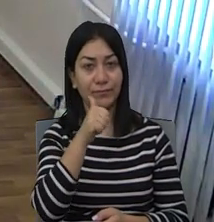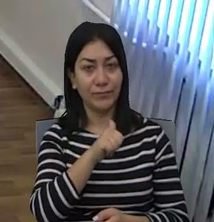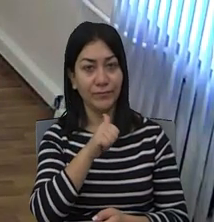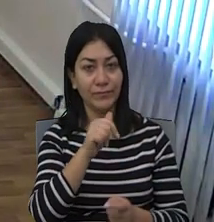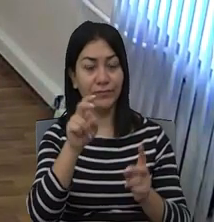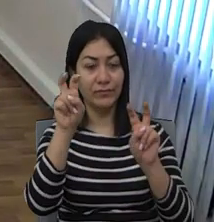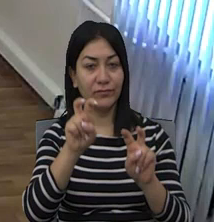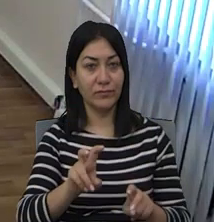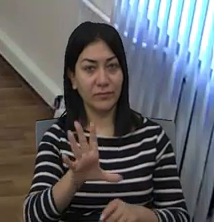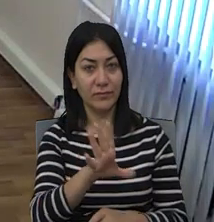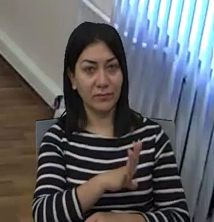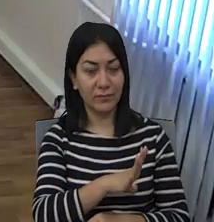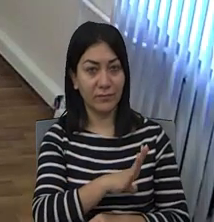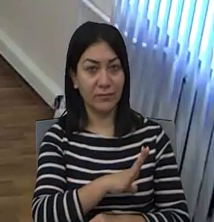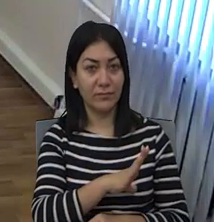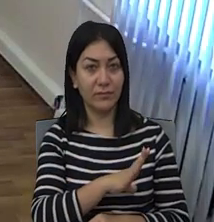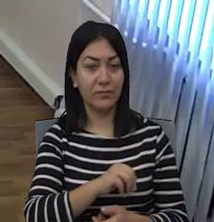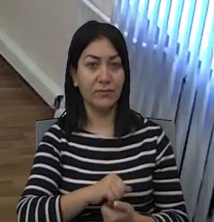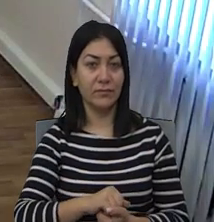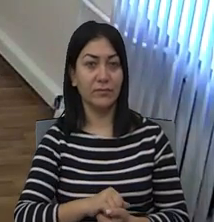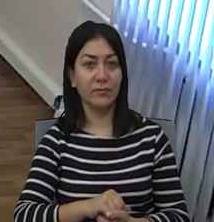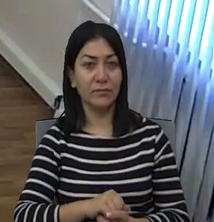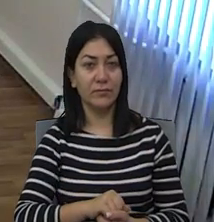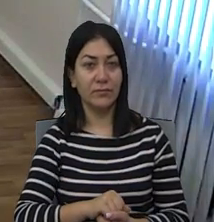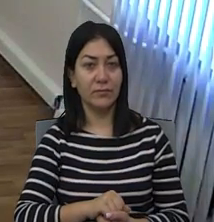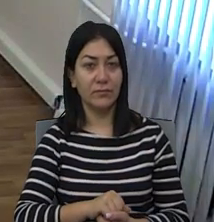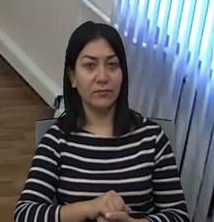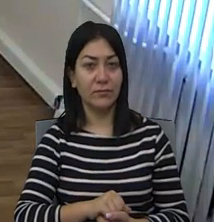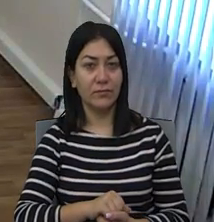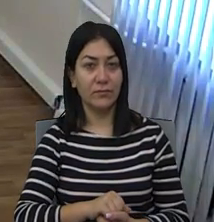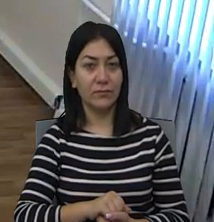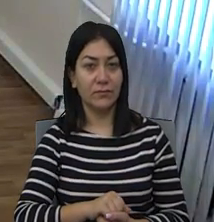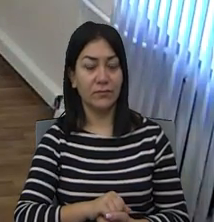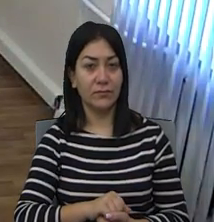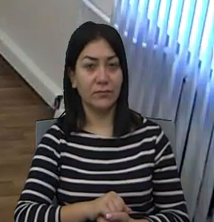հետաքրքրեց եւ այս մասով նույնպես ուզեին.